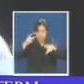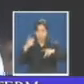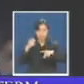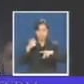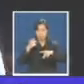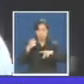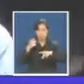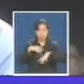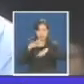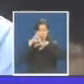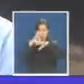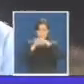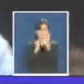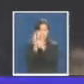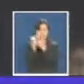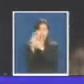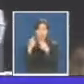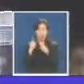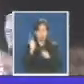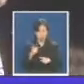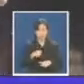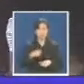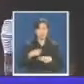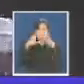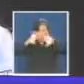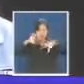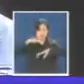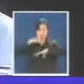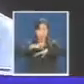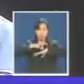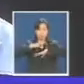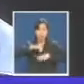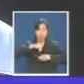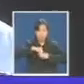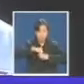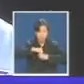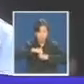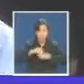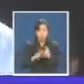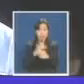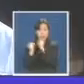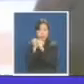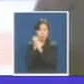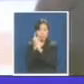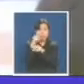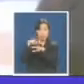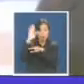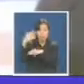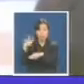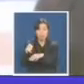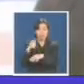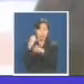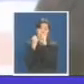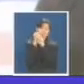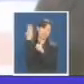แล้วแล้วปีก่อนก็ไม่ได้ชุมนุมบอกว่ารัฐบาลไม่ชอบธรรมปีก่อนบอกว่าอยากให้แก้รัฐธรรมนูญนะครับบ